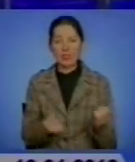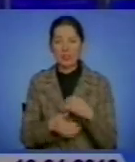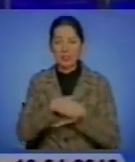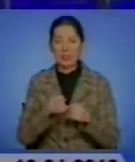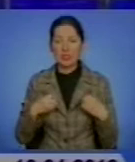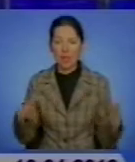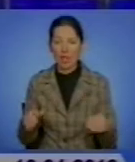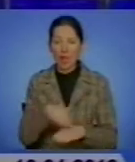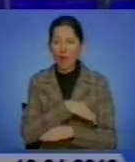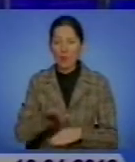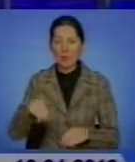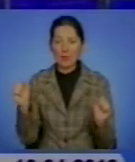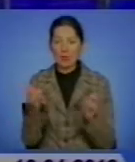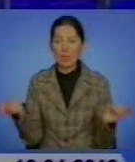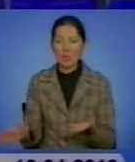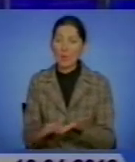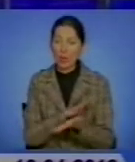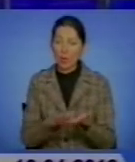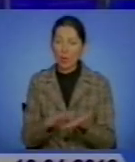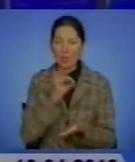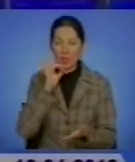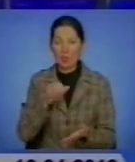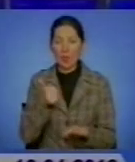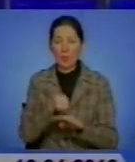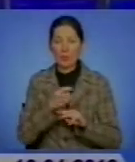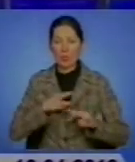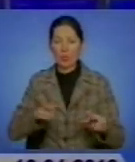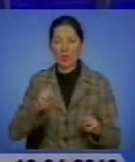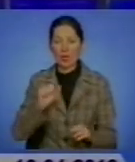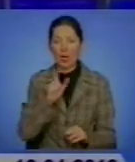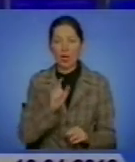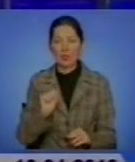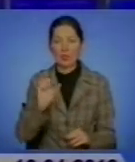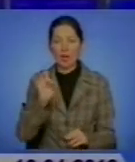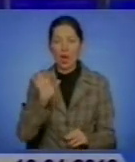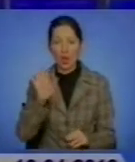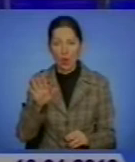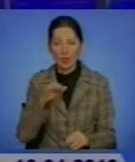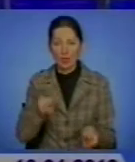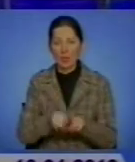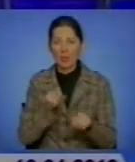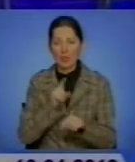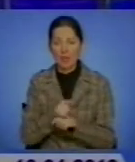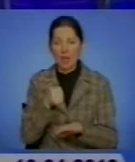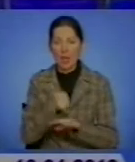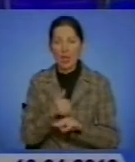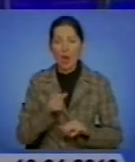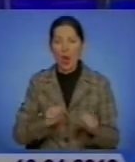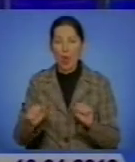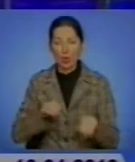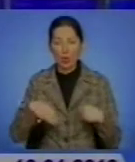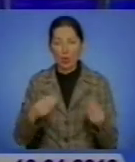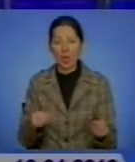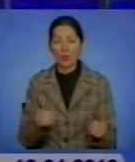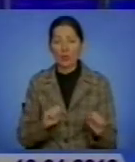треба прибрати, наголосив прем'єр Микола Азаров. Таке завдання глава уряду дав керівникам міністерств і відомств. Наслідки